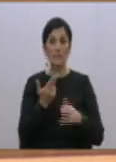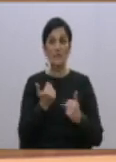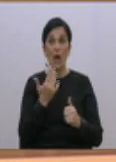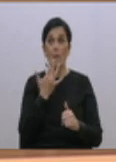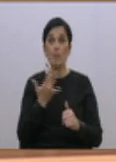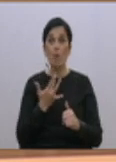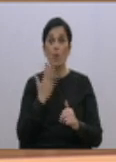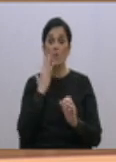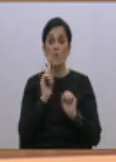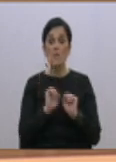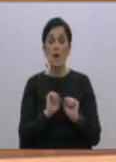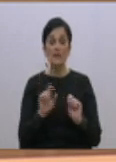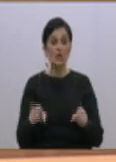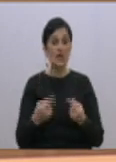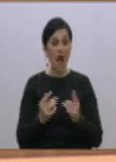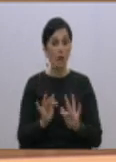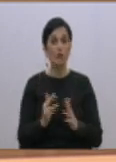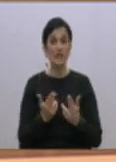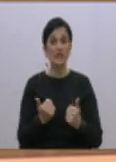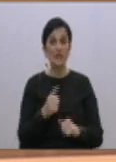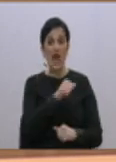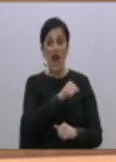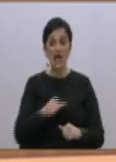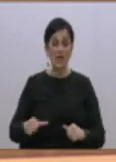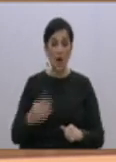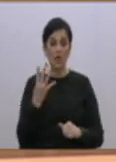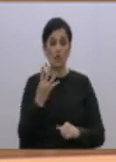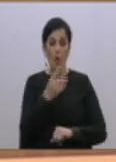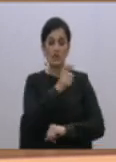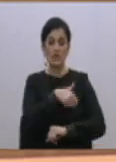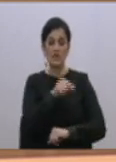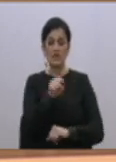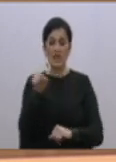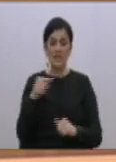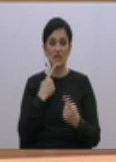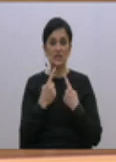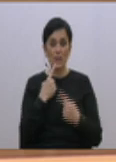პოლიტიკურ მართლმსაჯულების განხორციელებაში. დიახ, კლანის იმ ოთხ წევრზე გვაქვს საუბარი.